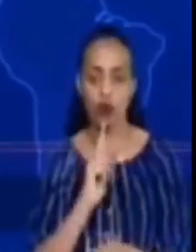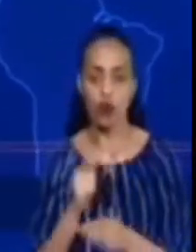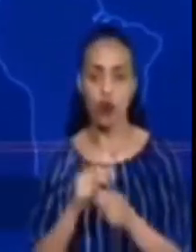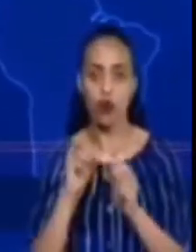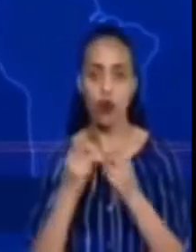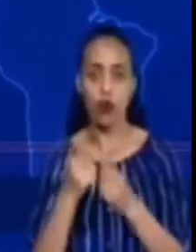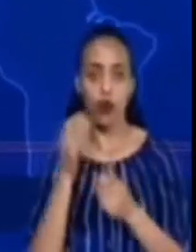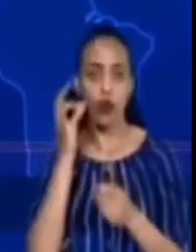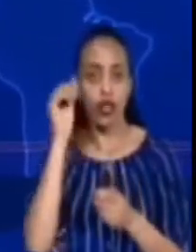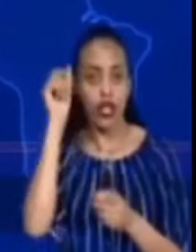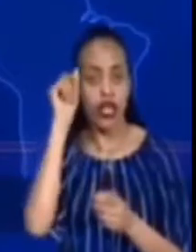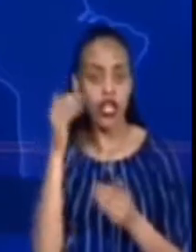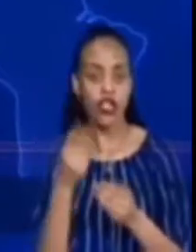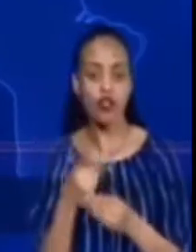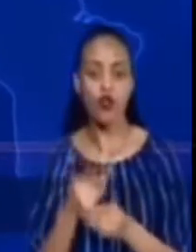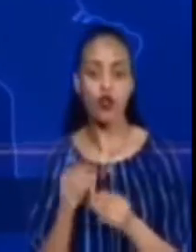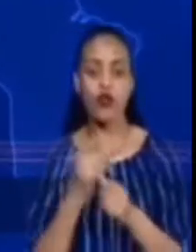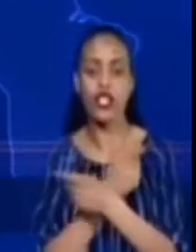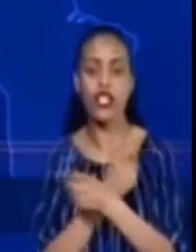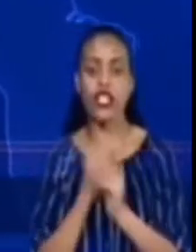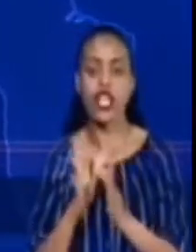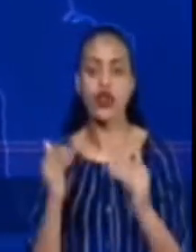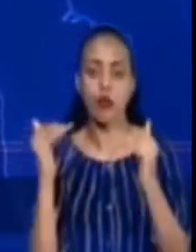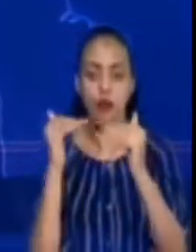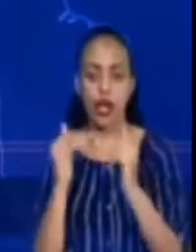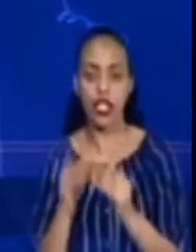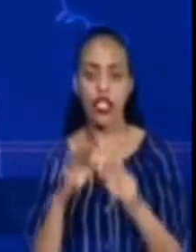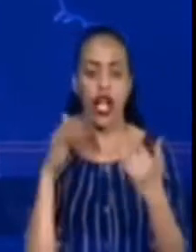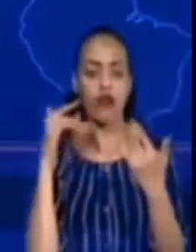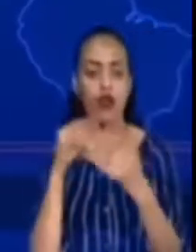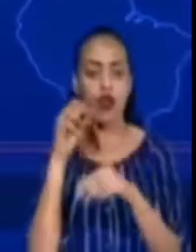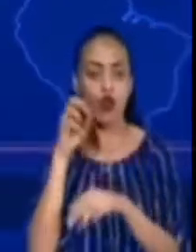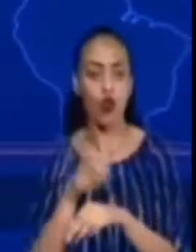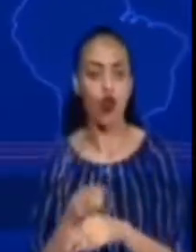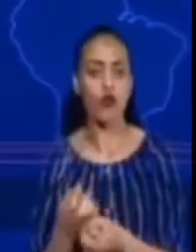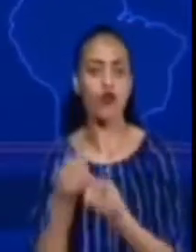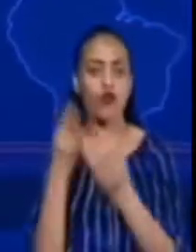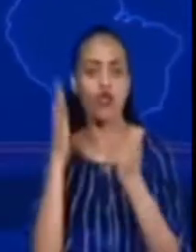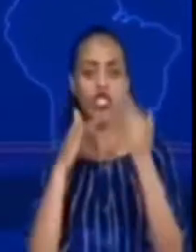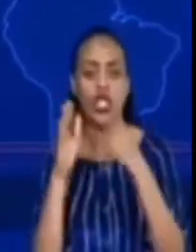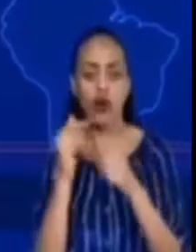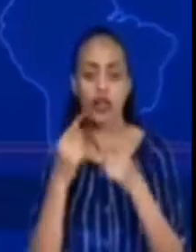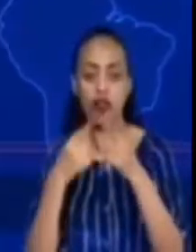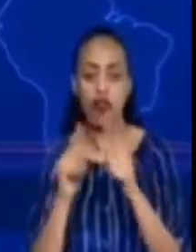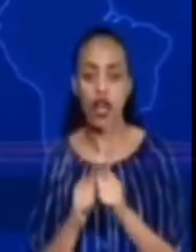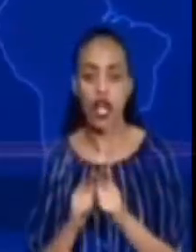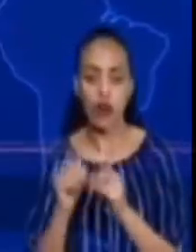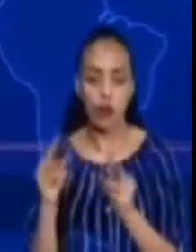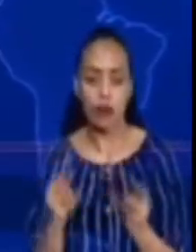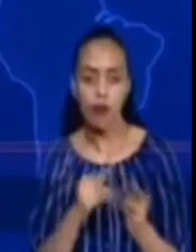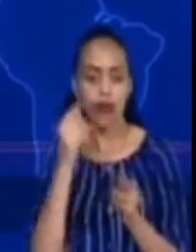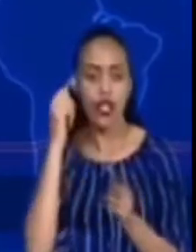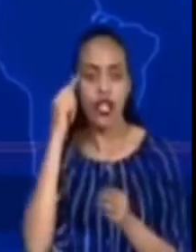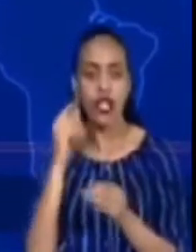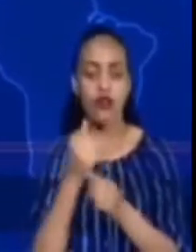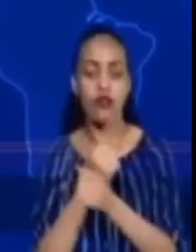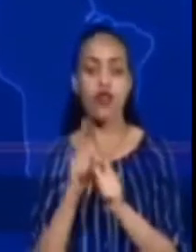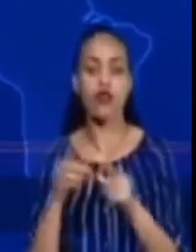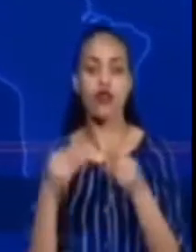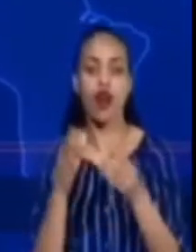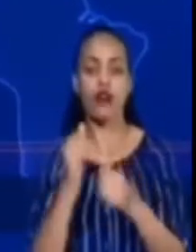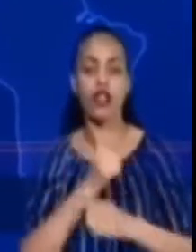እኔ ጀበሉ ከሚሞት ጀበሉን ከምትገድሉ እኔ ንገሩኝና ቦታውን እኔ መጥቼ